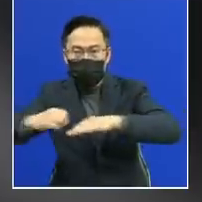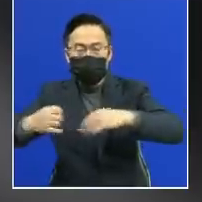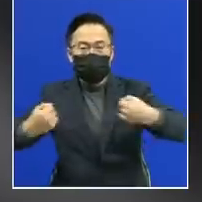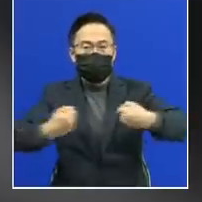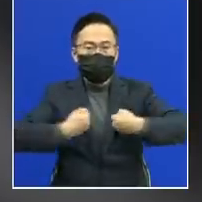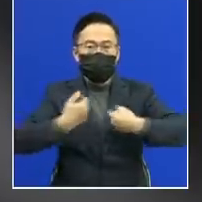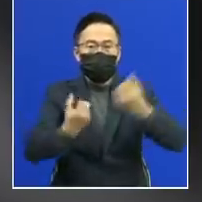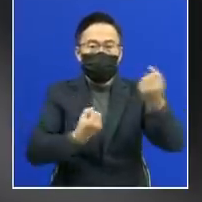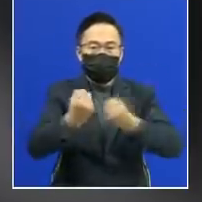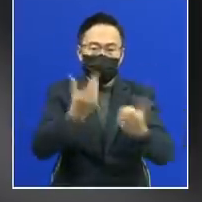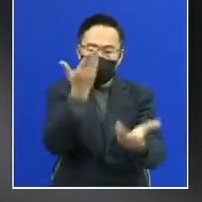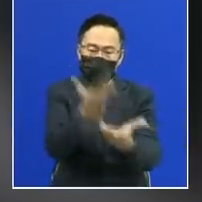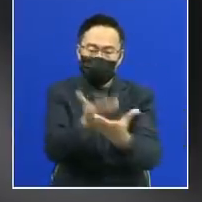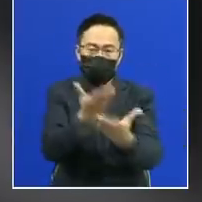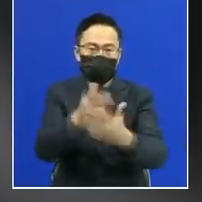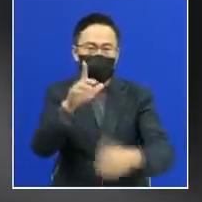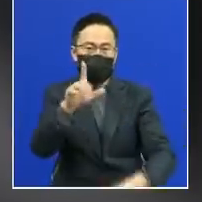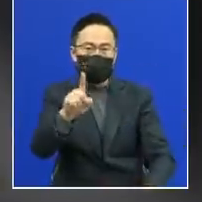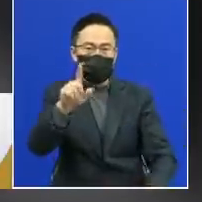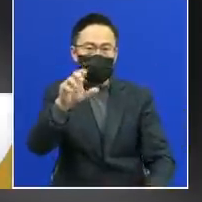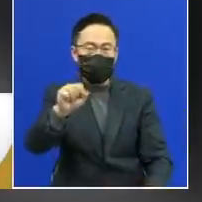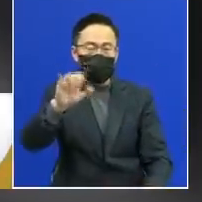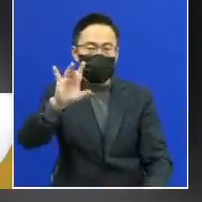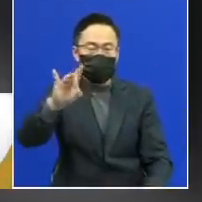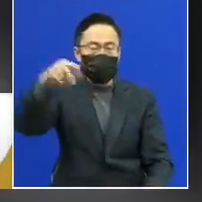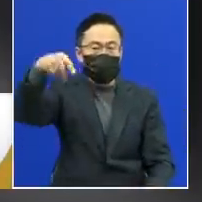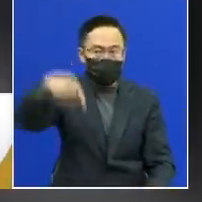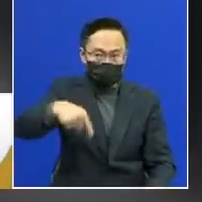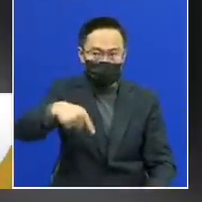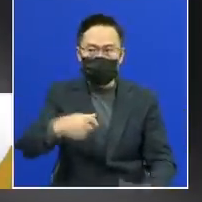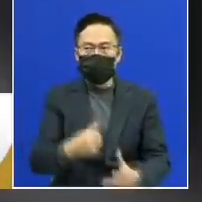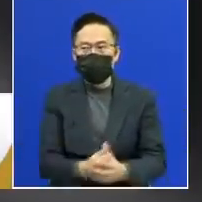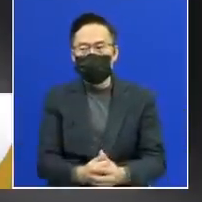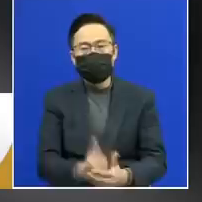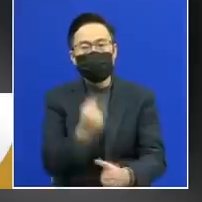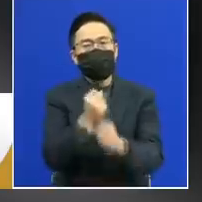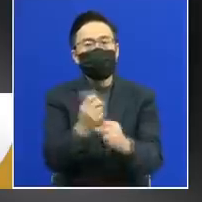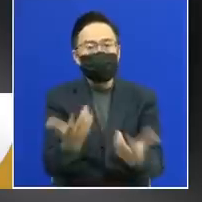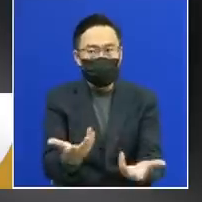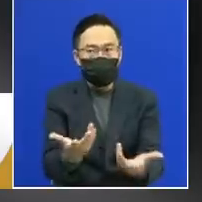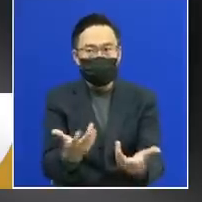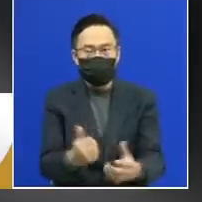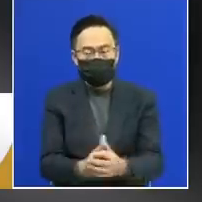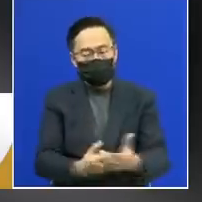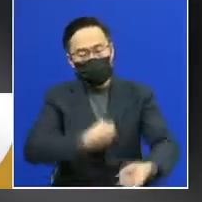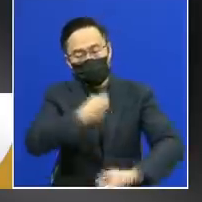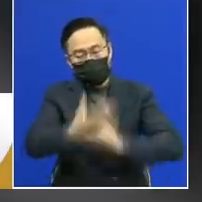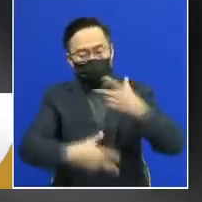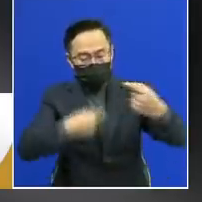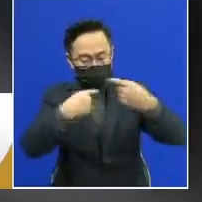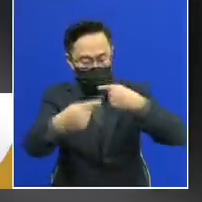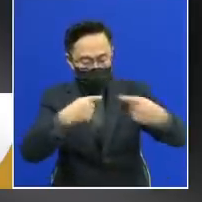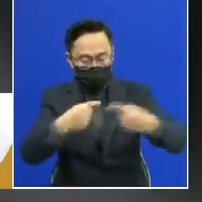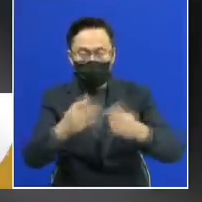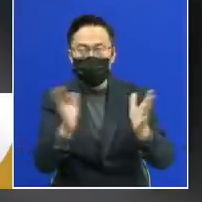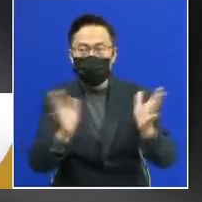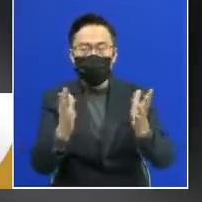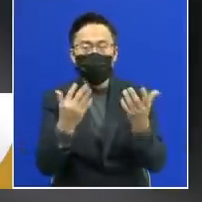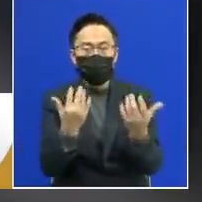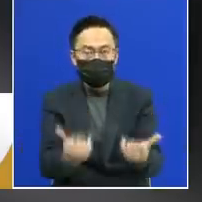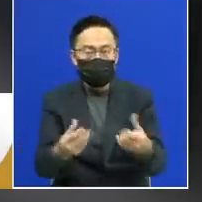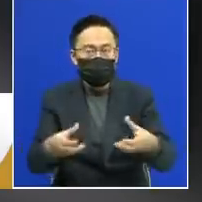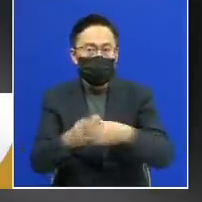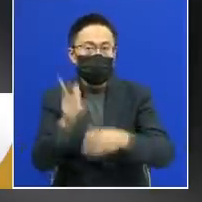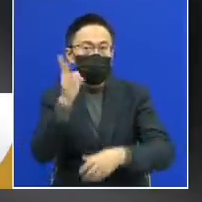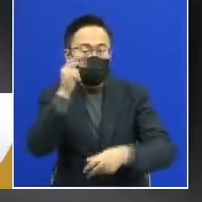หาย 180,000 บาทจะทำยังไงดีแล้วก็มีคนเข้าไปคอมเมนต์เยอะมากเลยนะคะวันนี้ทีมข่าวของเราก็เลยลงพื้น